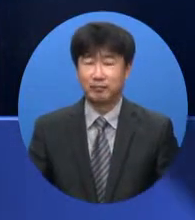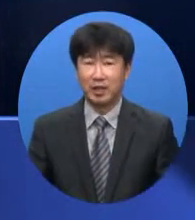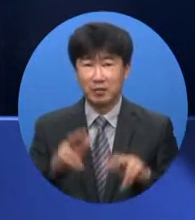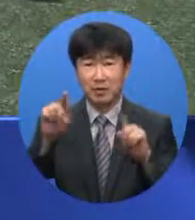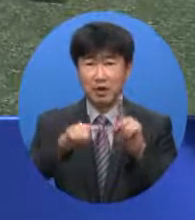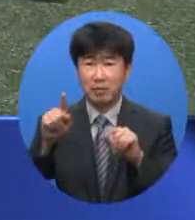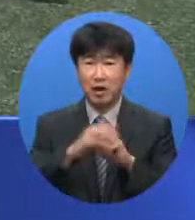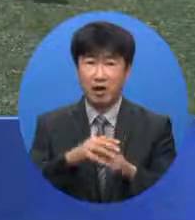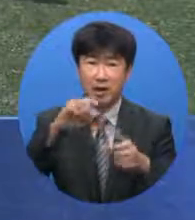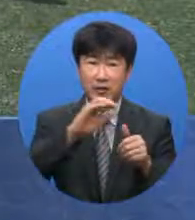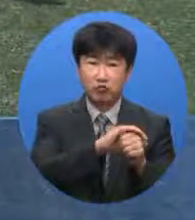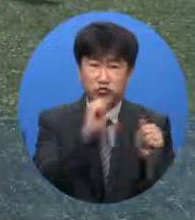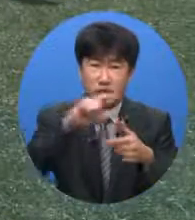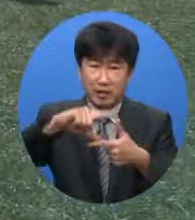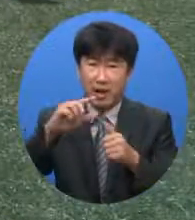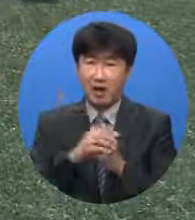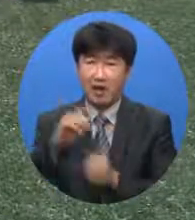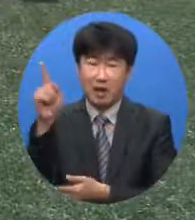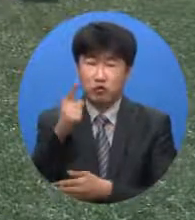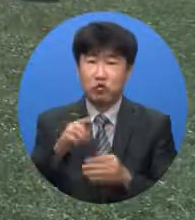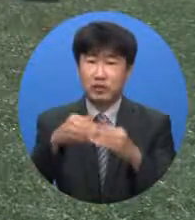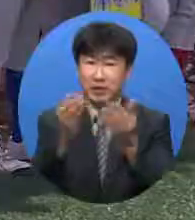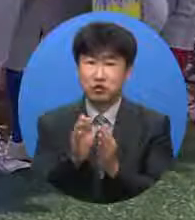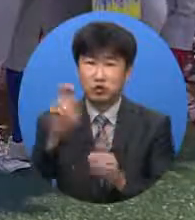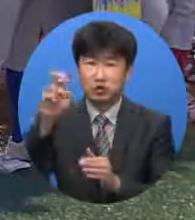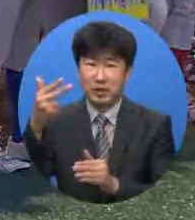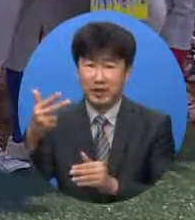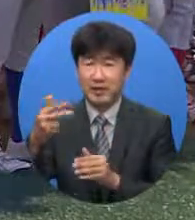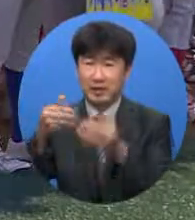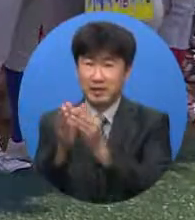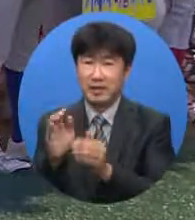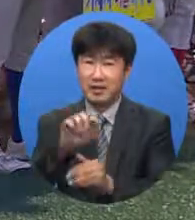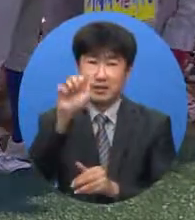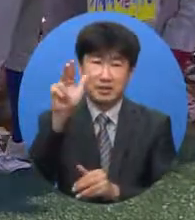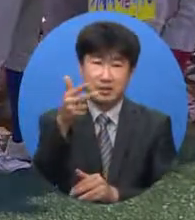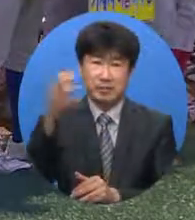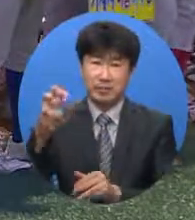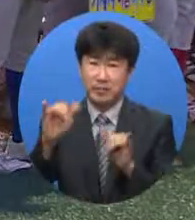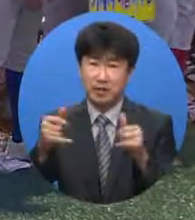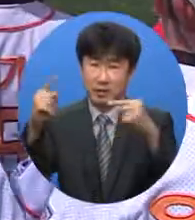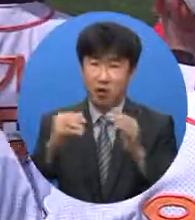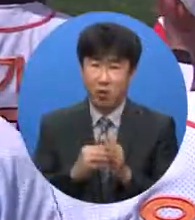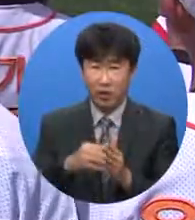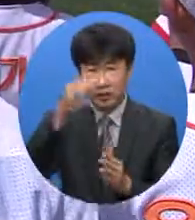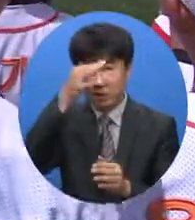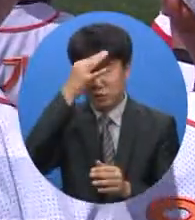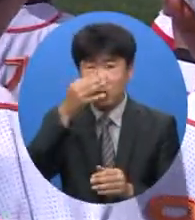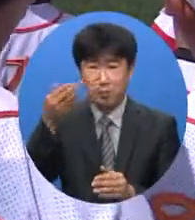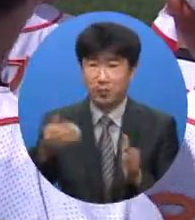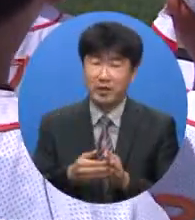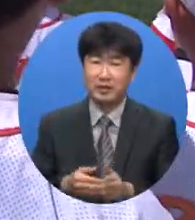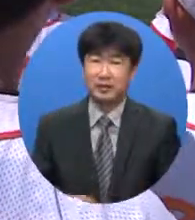개최됐습니다. 이번 대회에는 영남 지역 리틀 야구단 27개 팀, 730여 명이 참가해 갈고 닦은 실력을